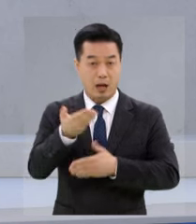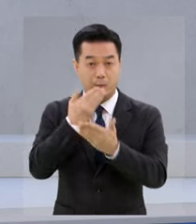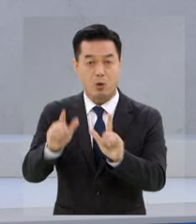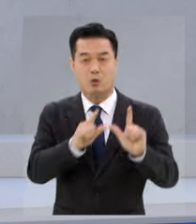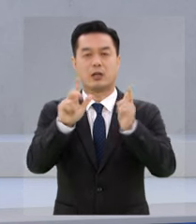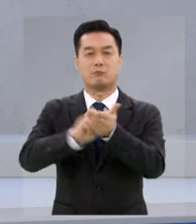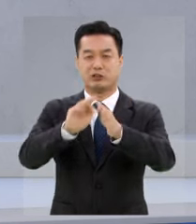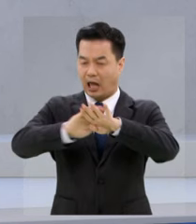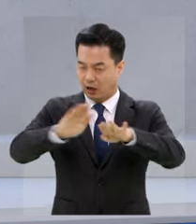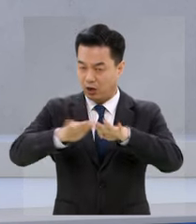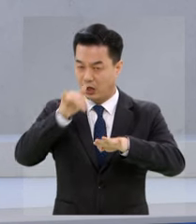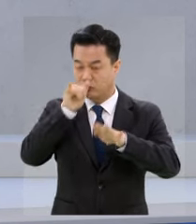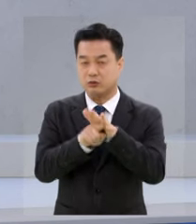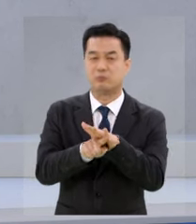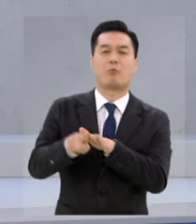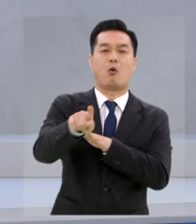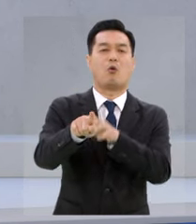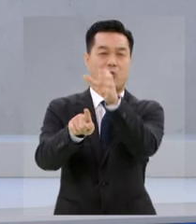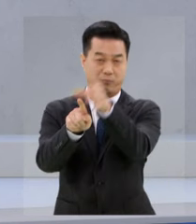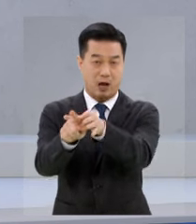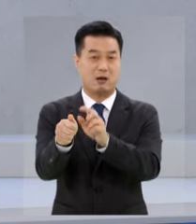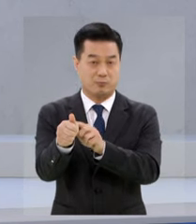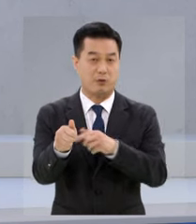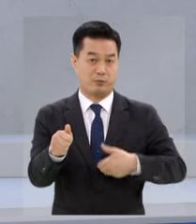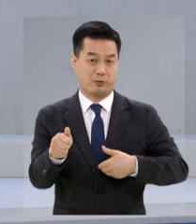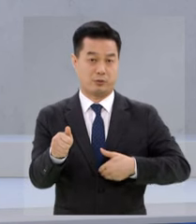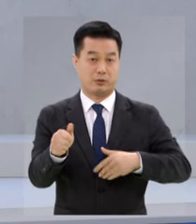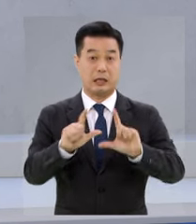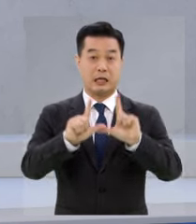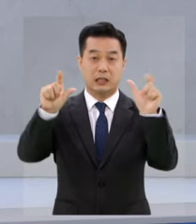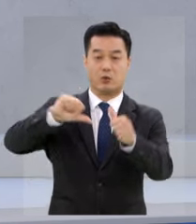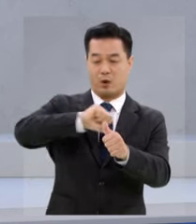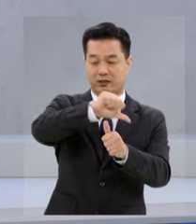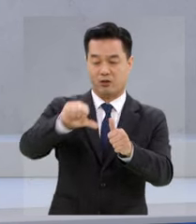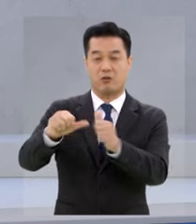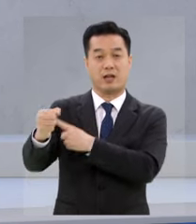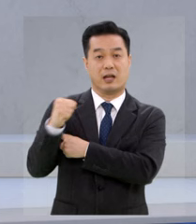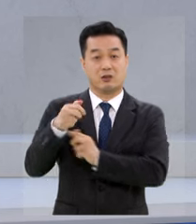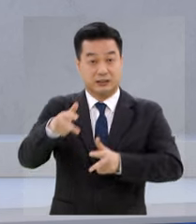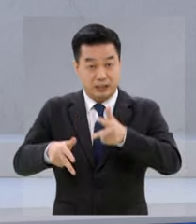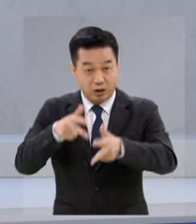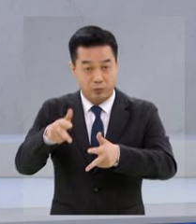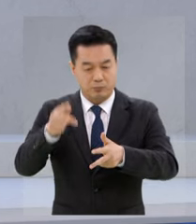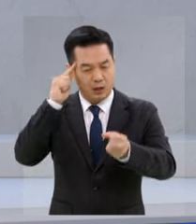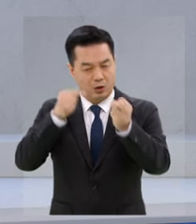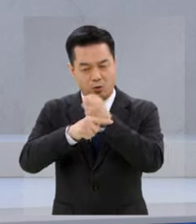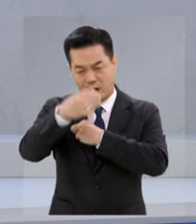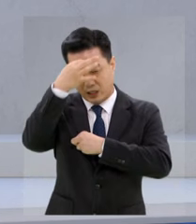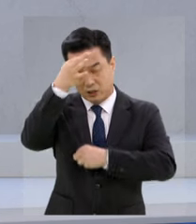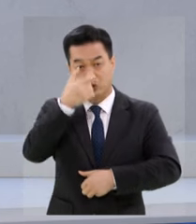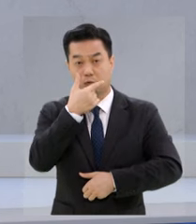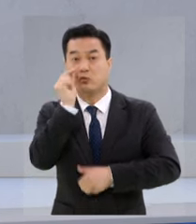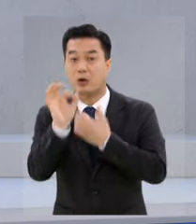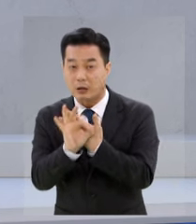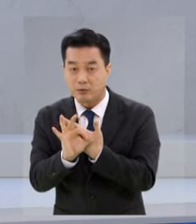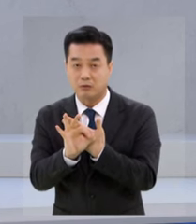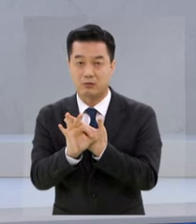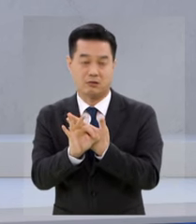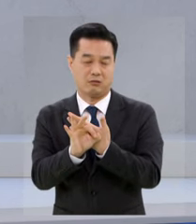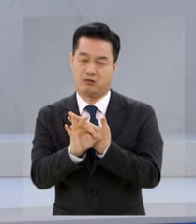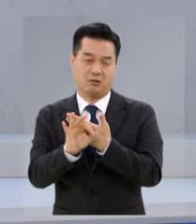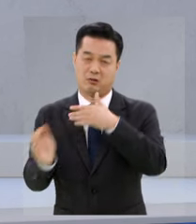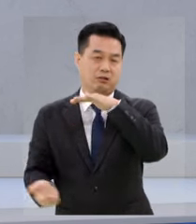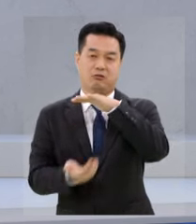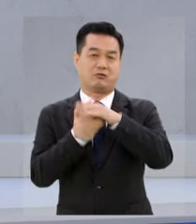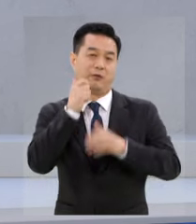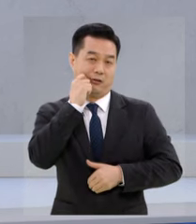위한 병이죠 기후환경과 에너지 산업 분야도 과학 기술 없이는 설 수 없어요